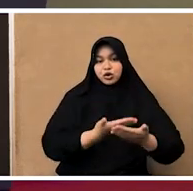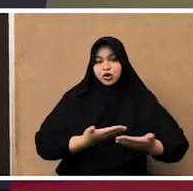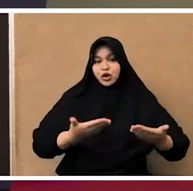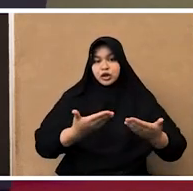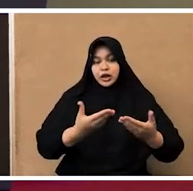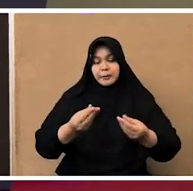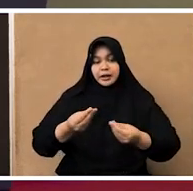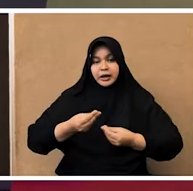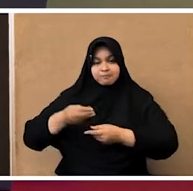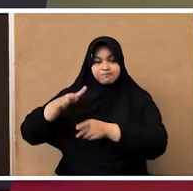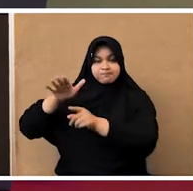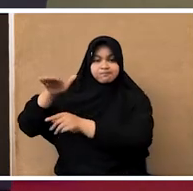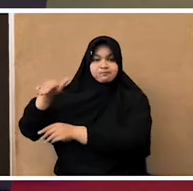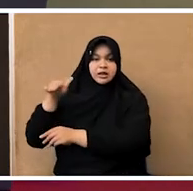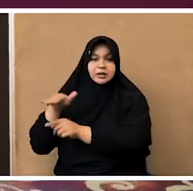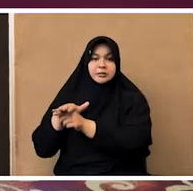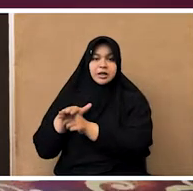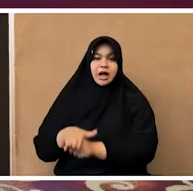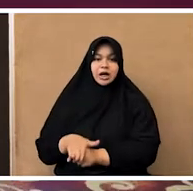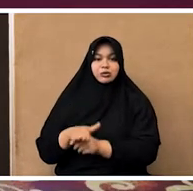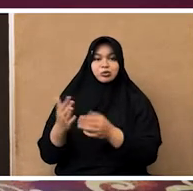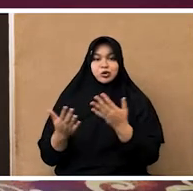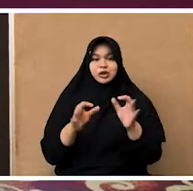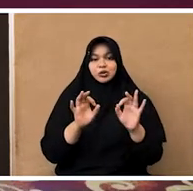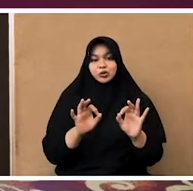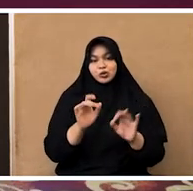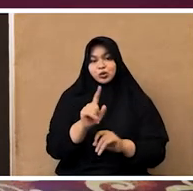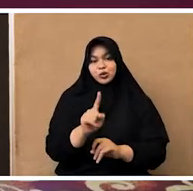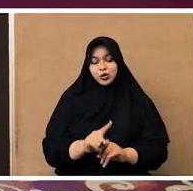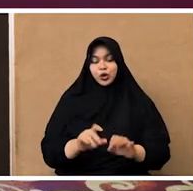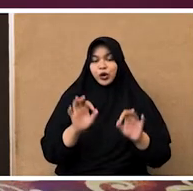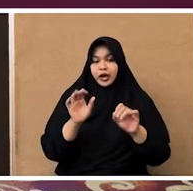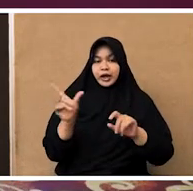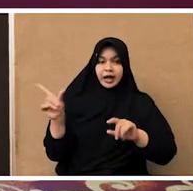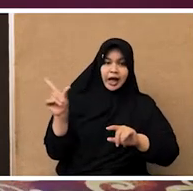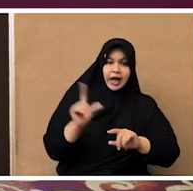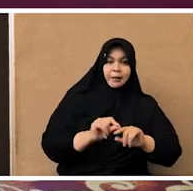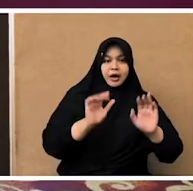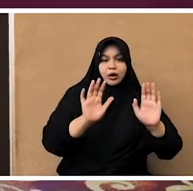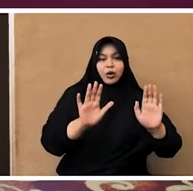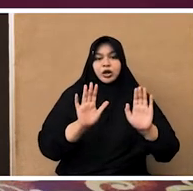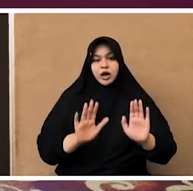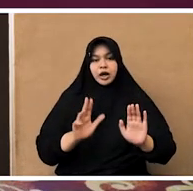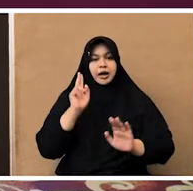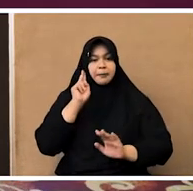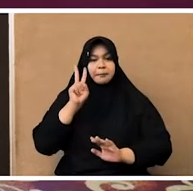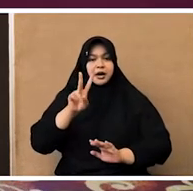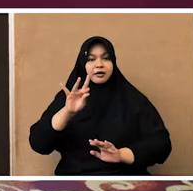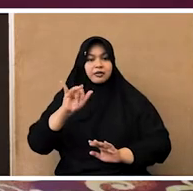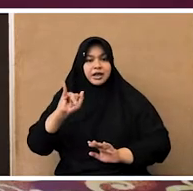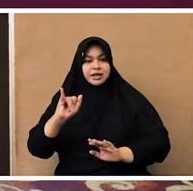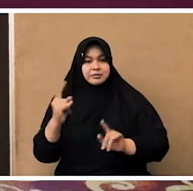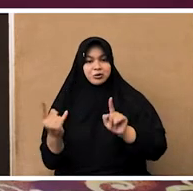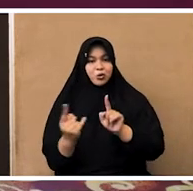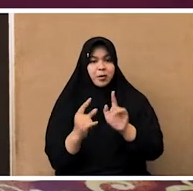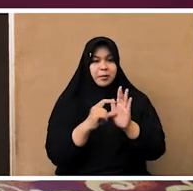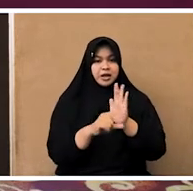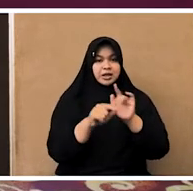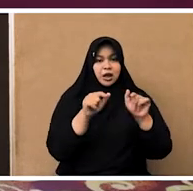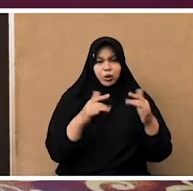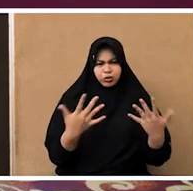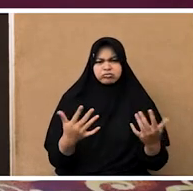pasal ini begitu dulu mungkin Mas Syafi'i Terima kasih melengkapi ya Luar biasa ya Mbak Feri menemukan Pasal itu ya jadi memang